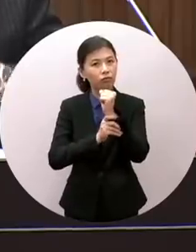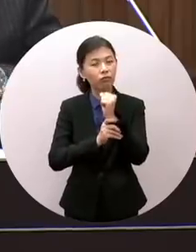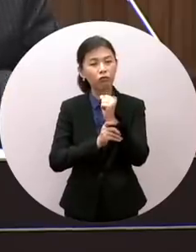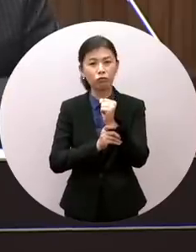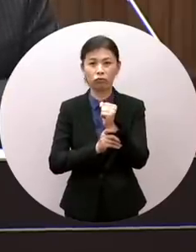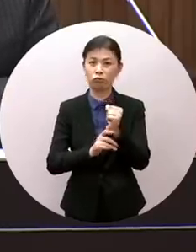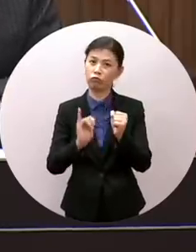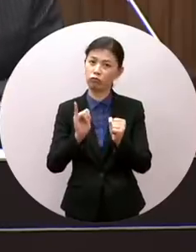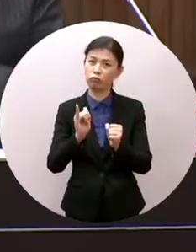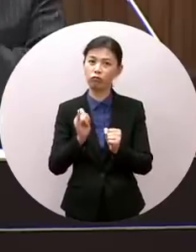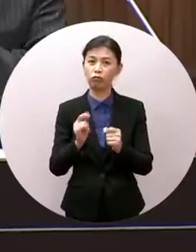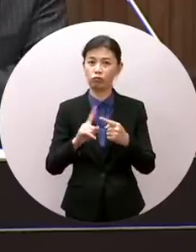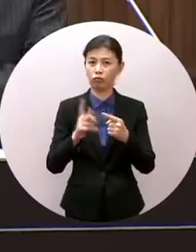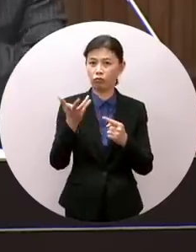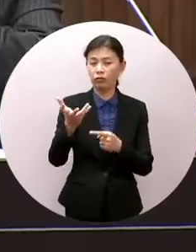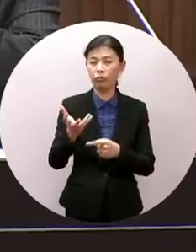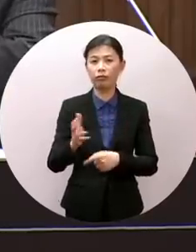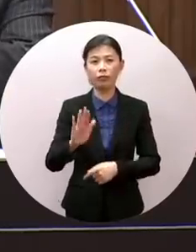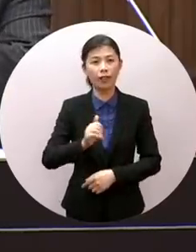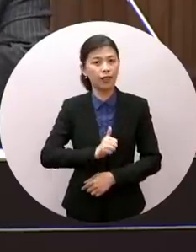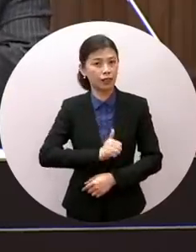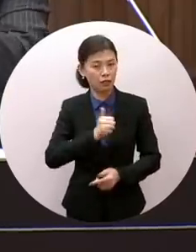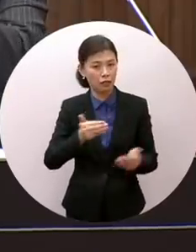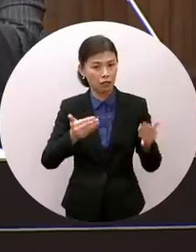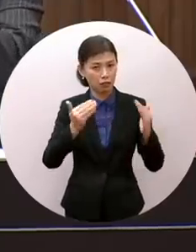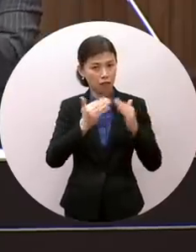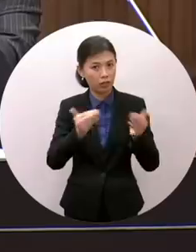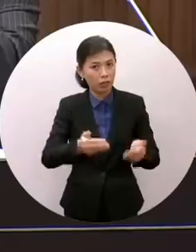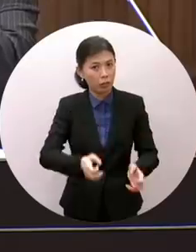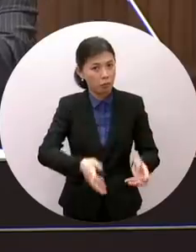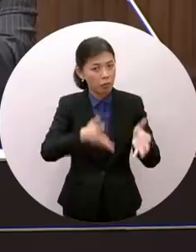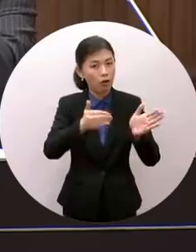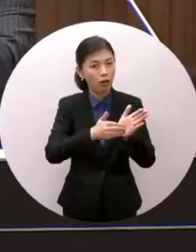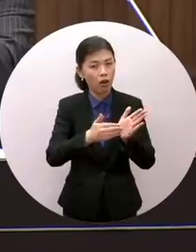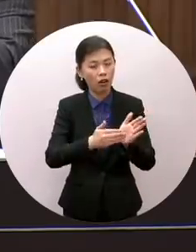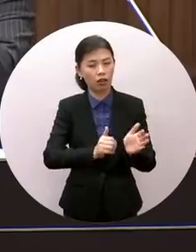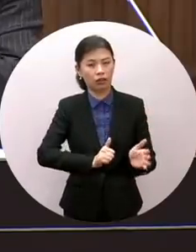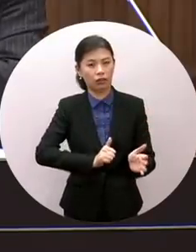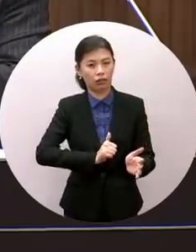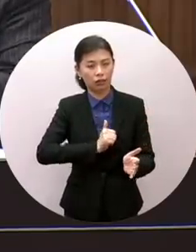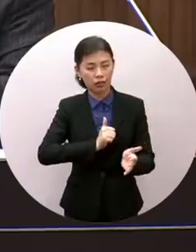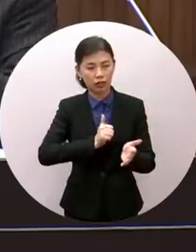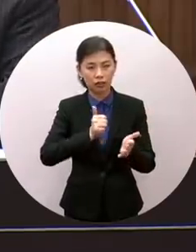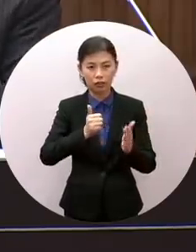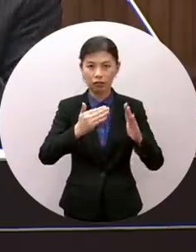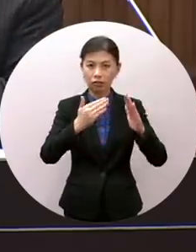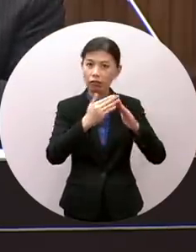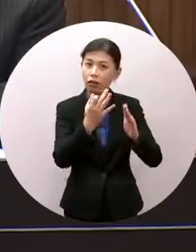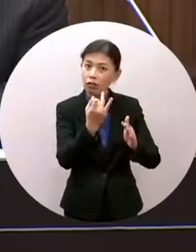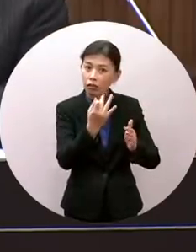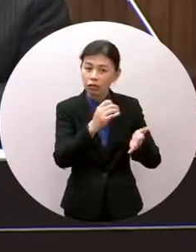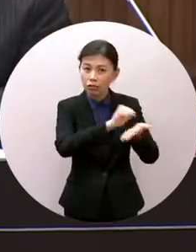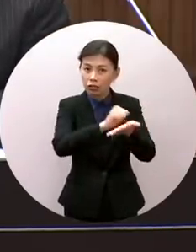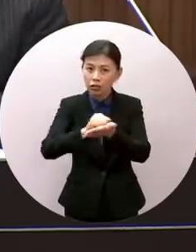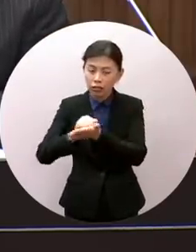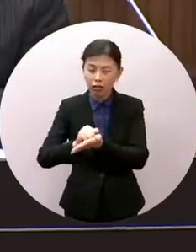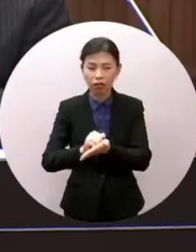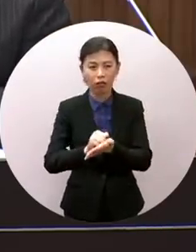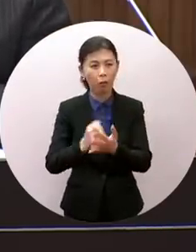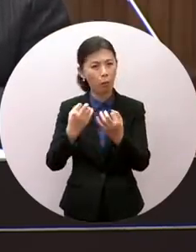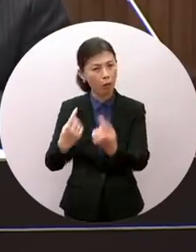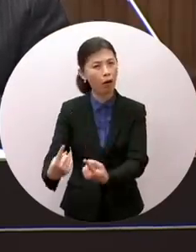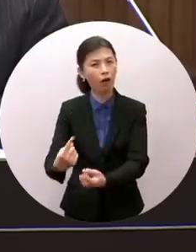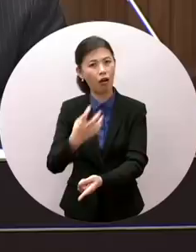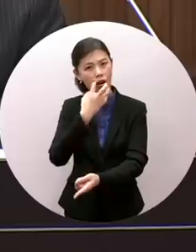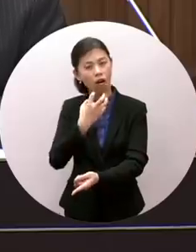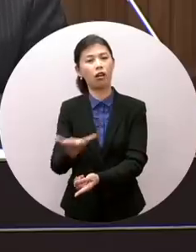看起来非常高， 对，还不错。 但是实际上盖好以后你发现它的实价登录它真的房价因为这样而受影